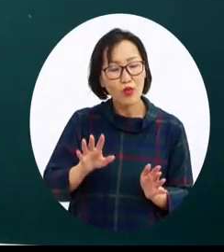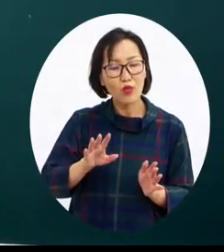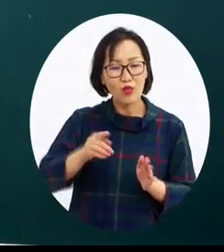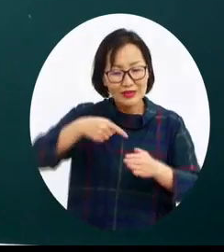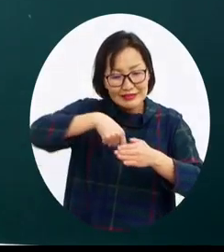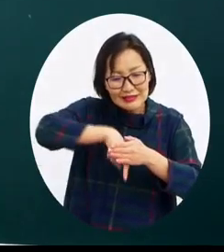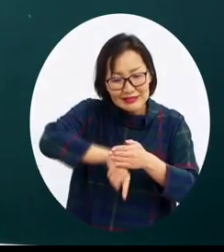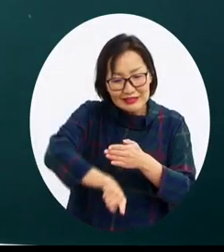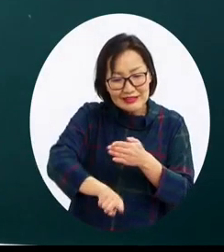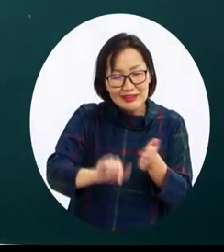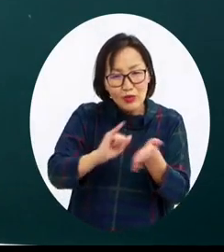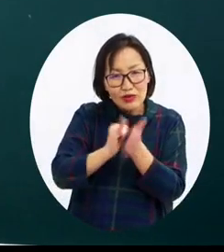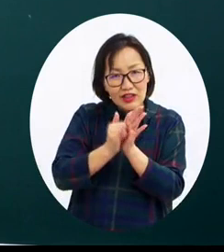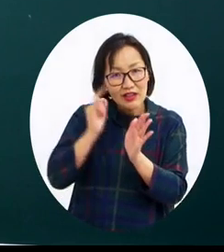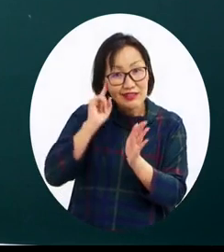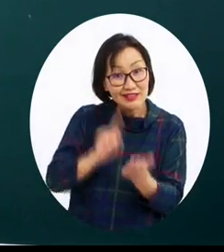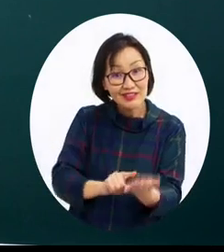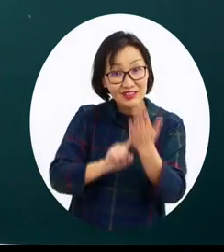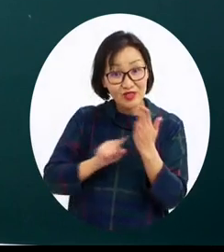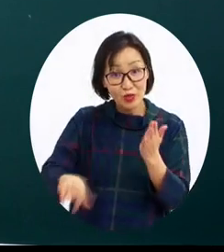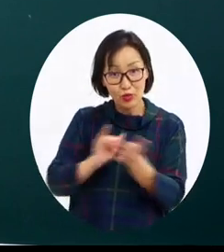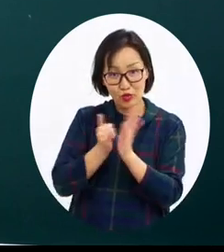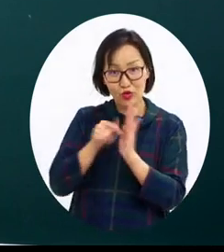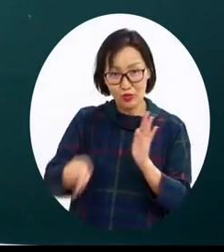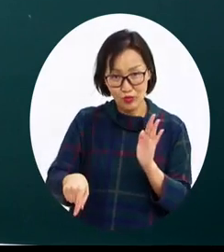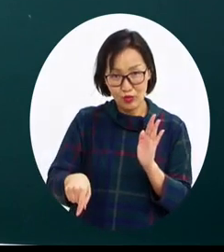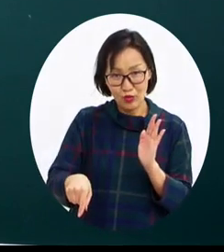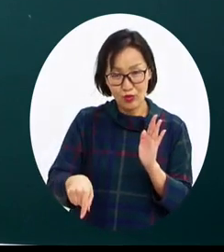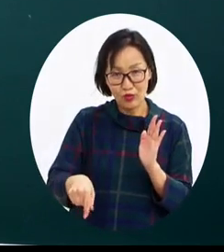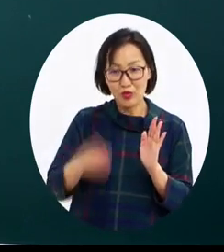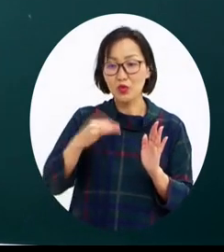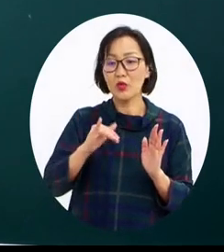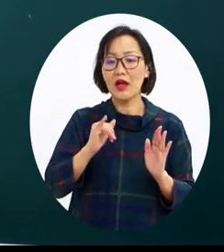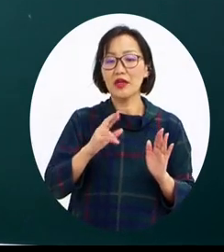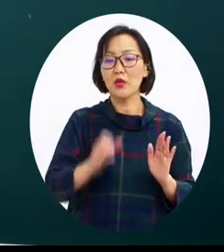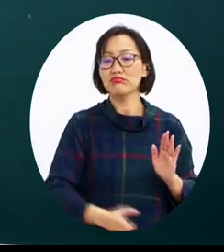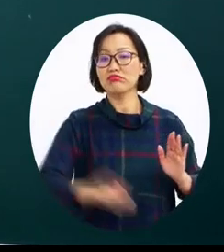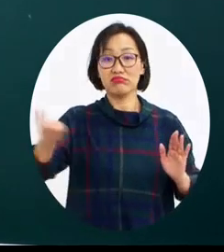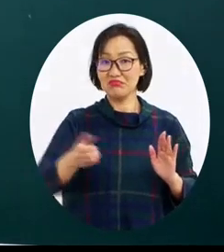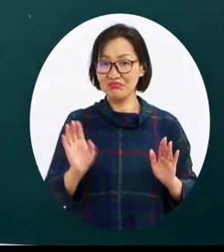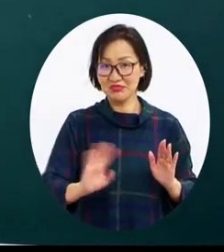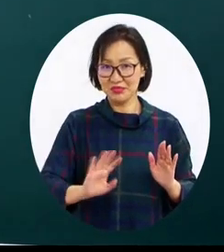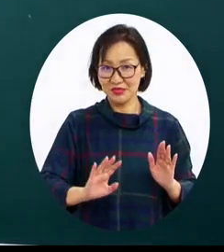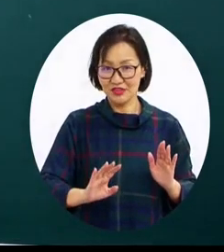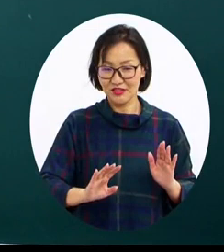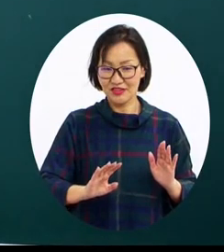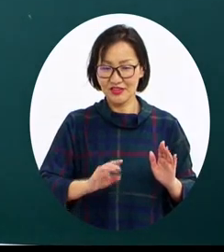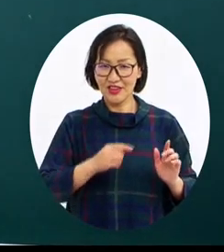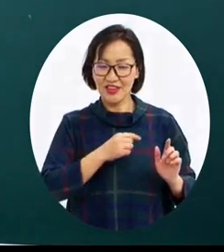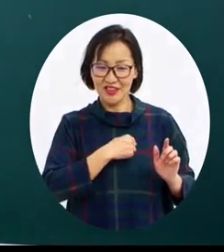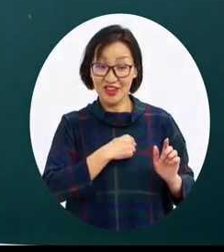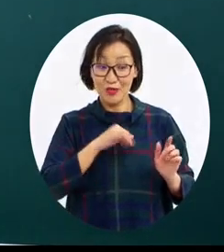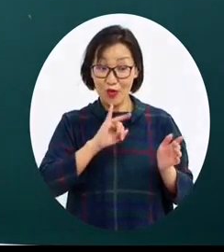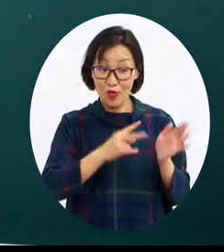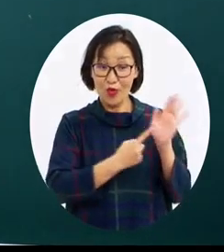ээ. Хил цотхон дандаа далд санаа агуулсан байдаг тийм үү? Сайхан сэтгэл рүү ус их гэсэн байна. За мөн ийм